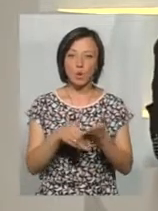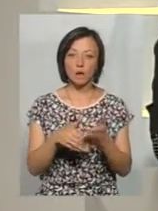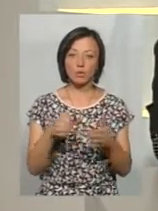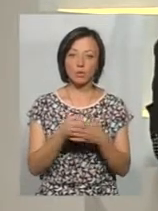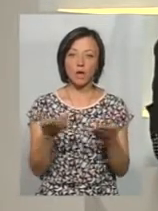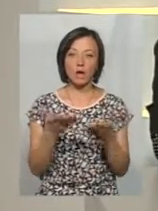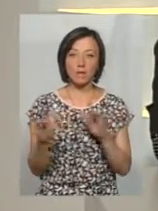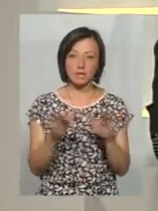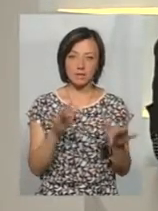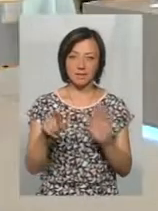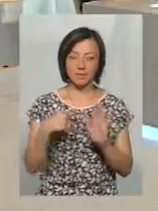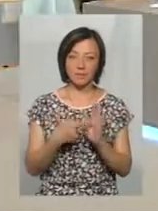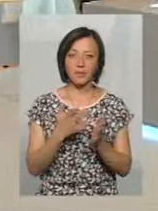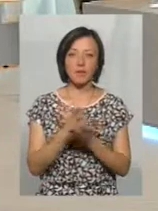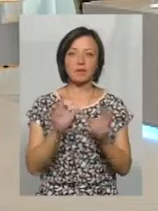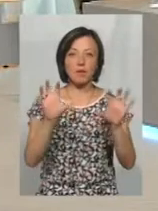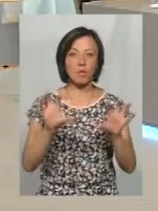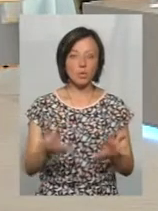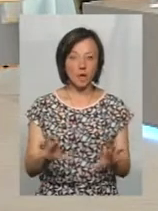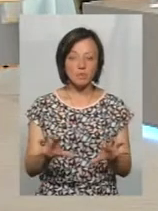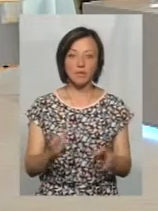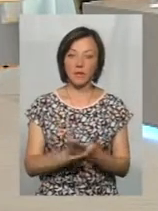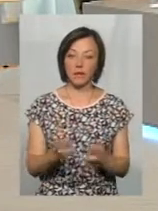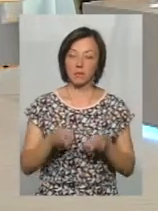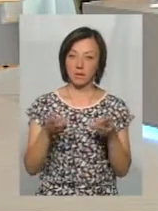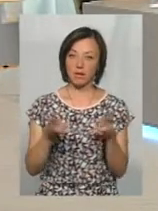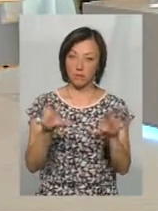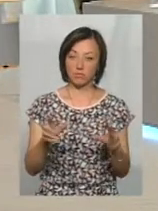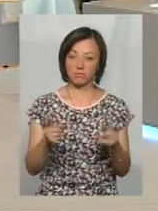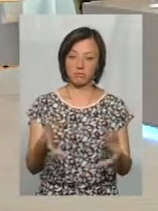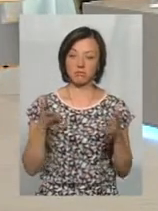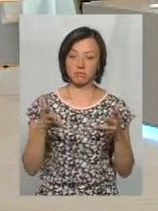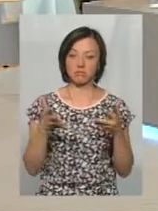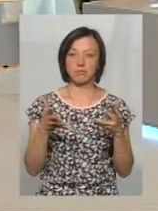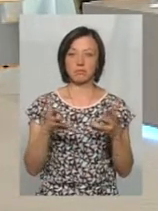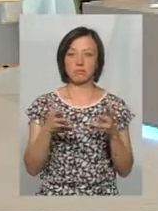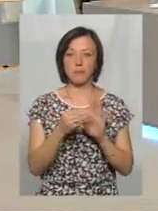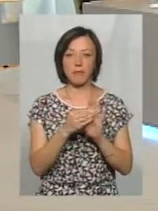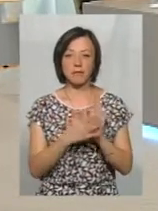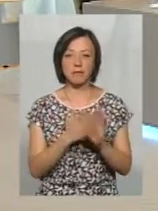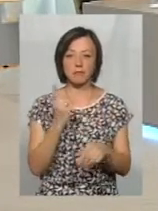дій? Є законодавство, є кримінальний кодекс, який чітко забороняє і визначає